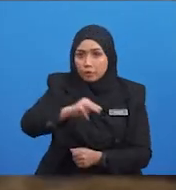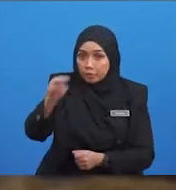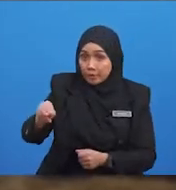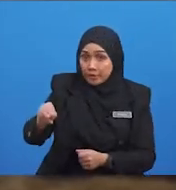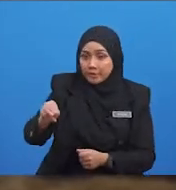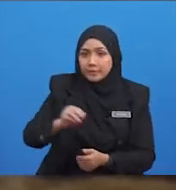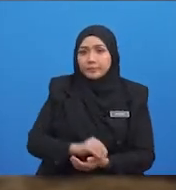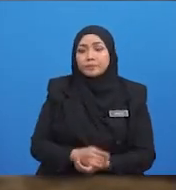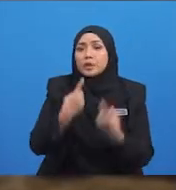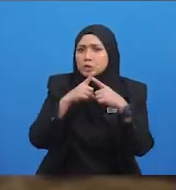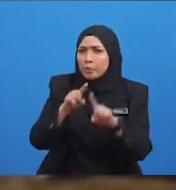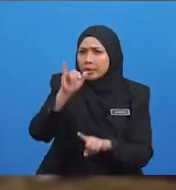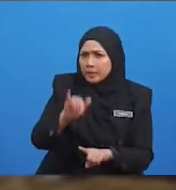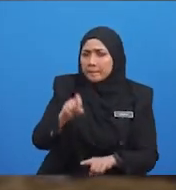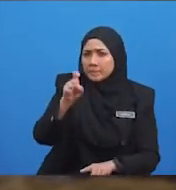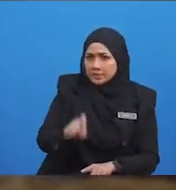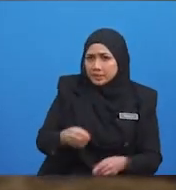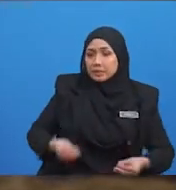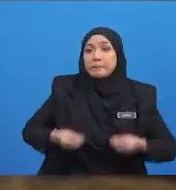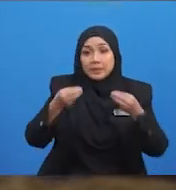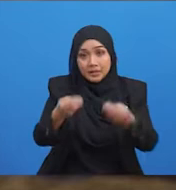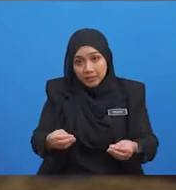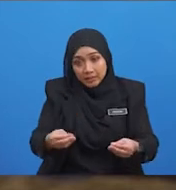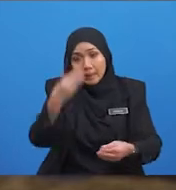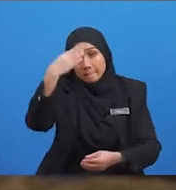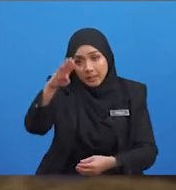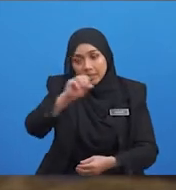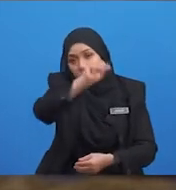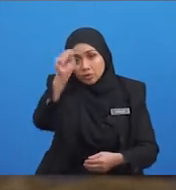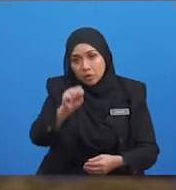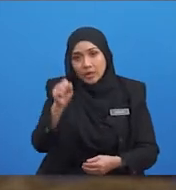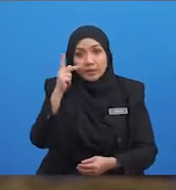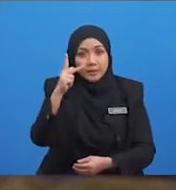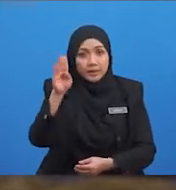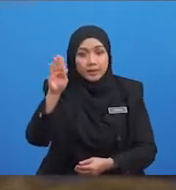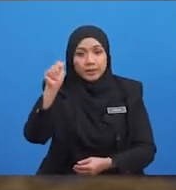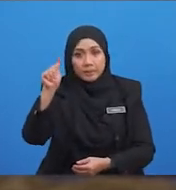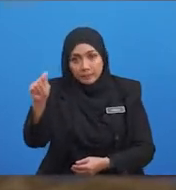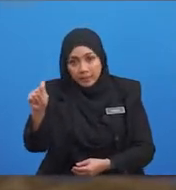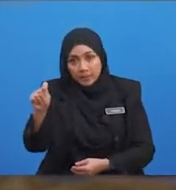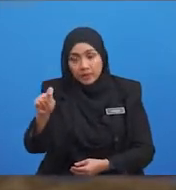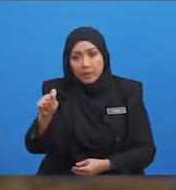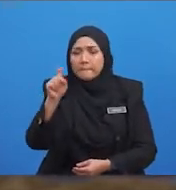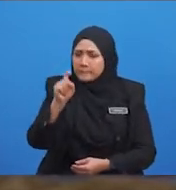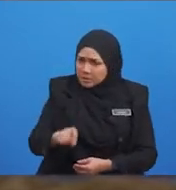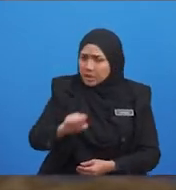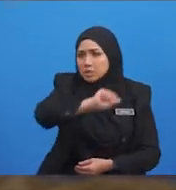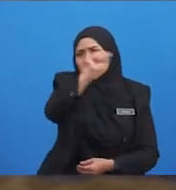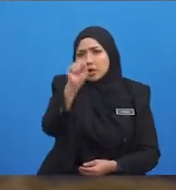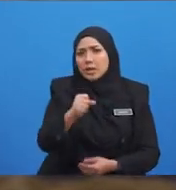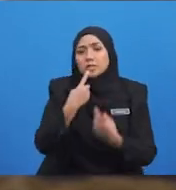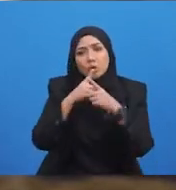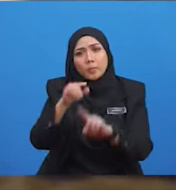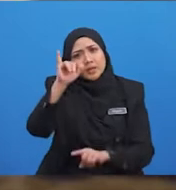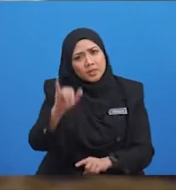murid-murid, jawapan yang perlu kita beri bagi soalan kebat mestilah jawapan yang